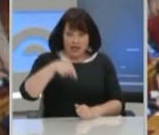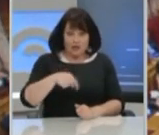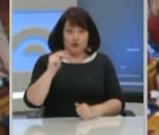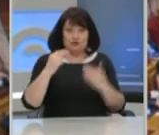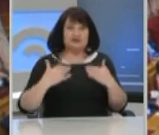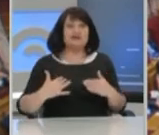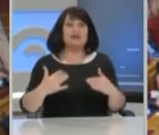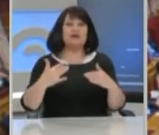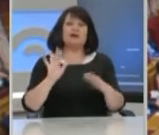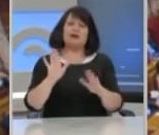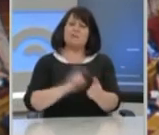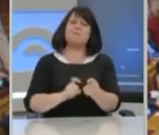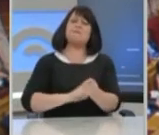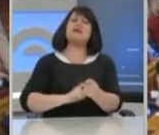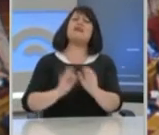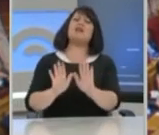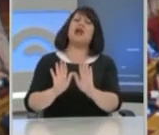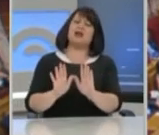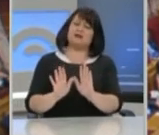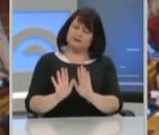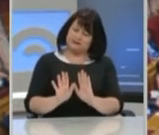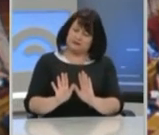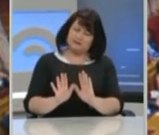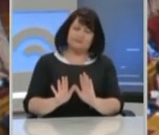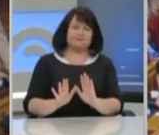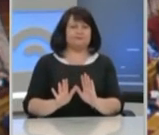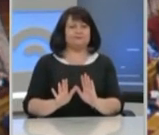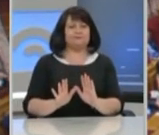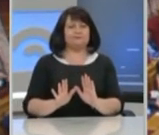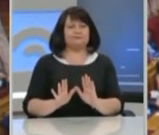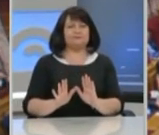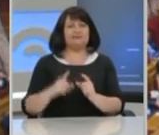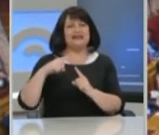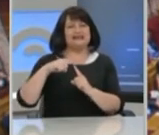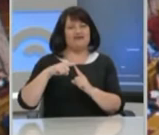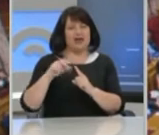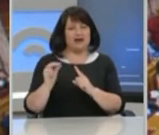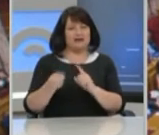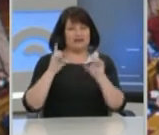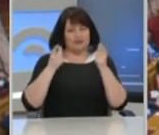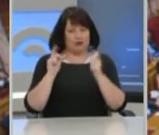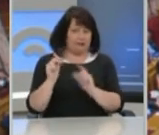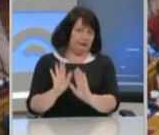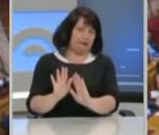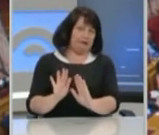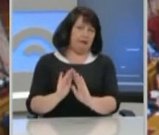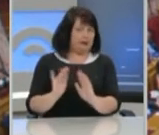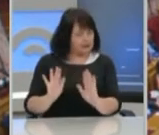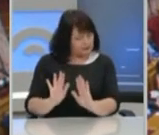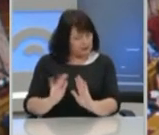μην συγχύζεστε, κάντε λίγο. Κώστα, κύριε Πρωθυπουργέ, κύριε Τσαβάρ, ήσυχα, δεν είναι, αλίμον.